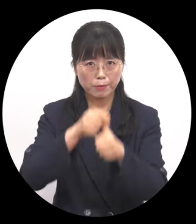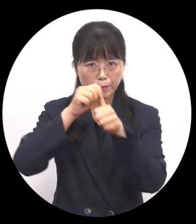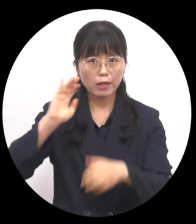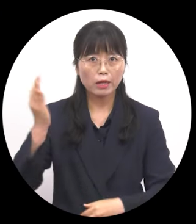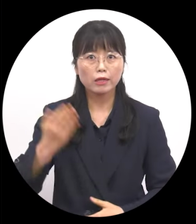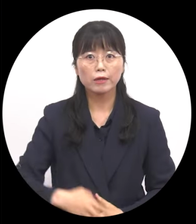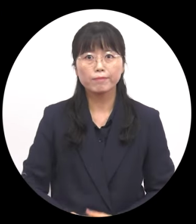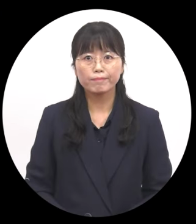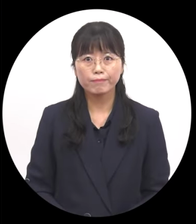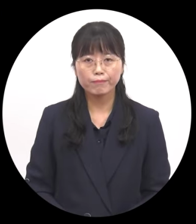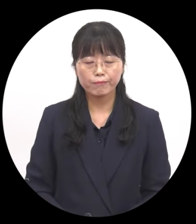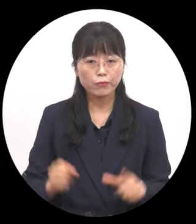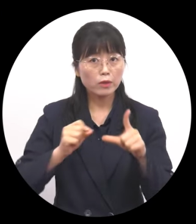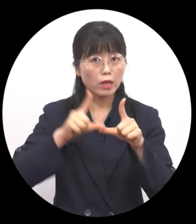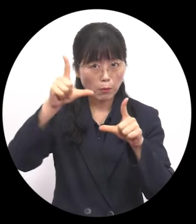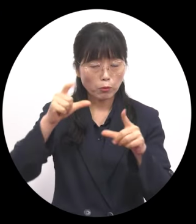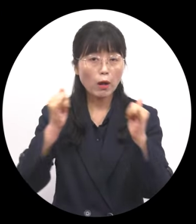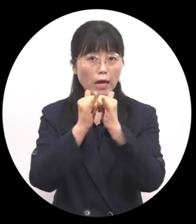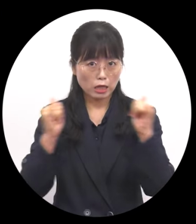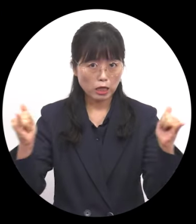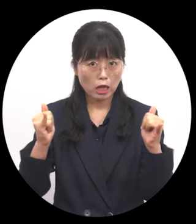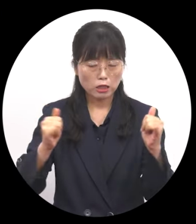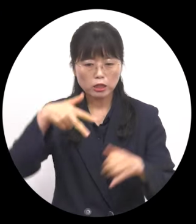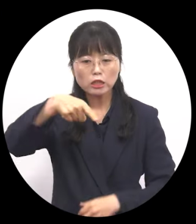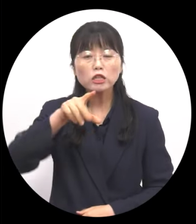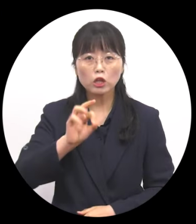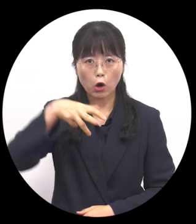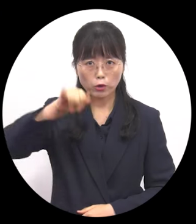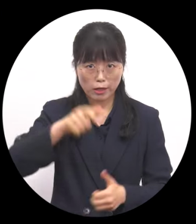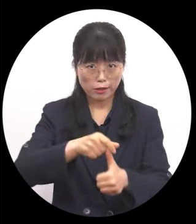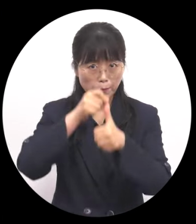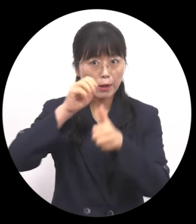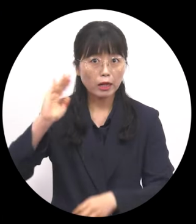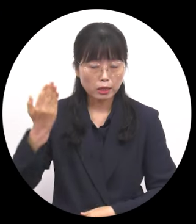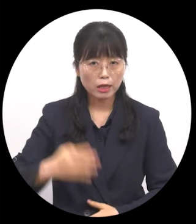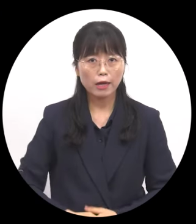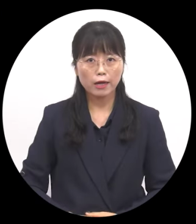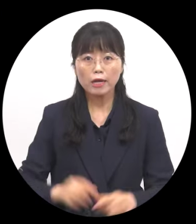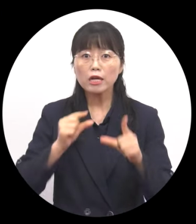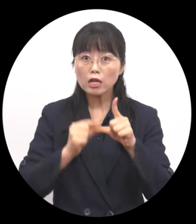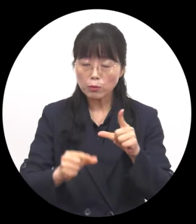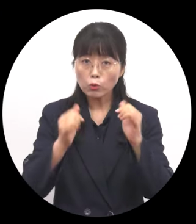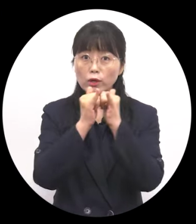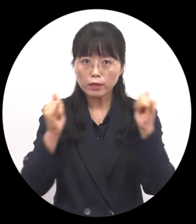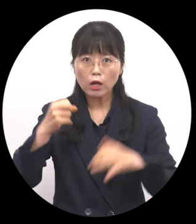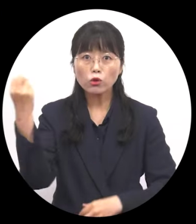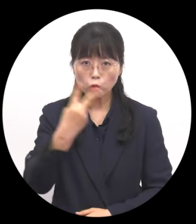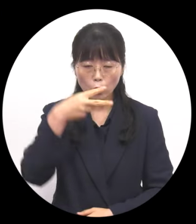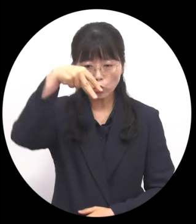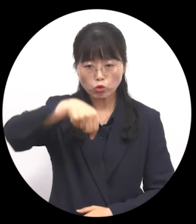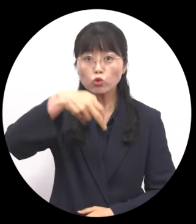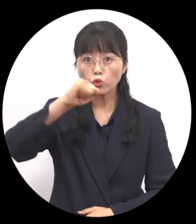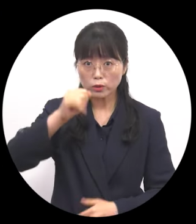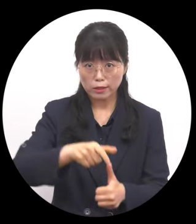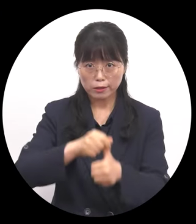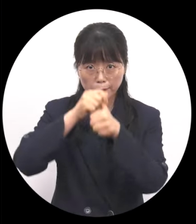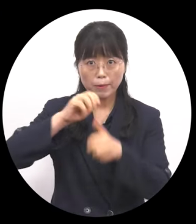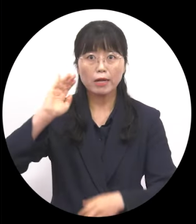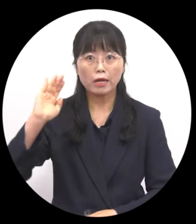선발합니다. 대부분의 인원은 저희가 정시에서 선발하는데요. 일부 인원은 또 수시에서